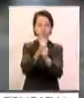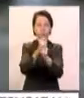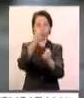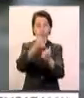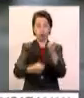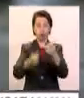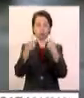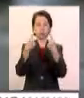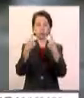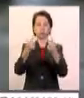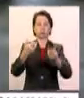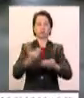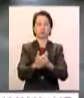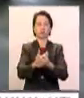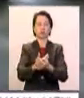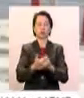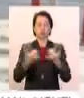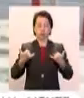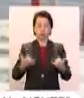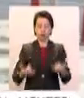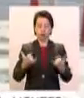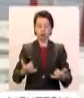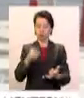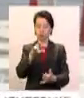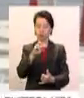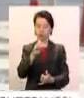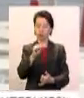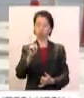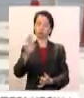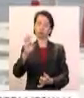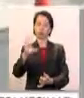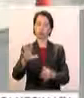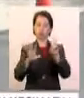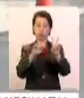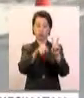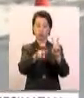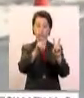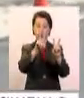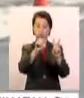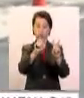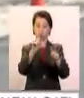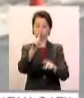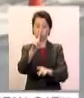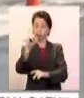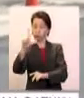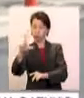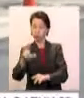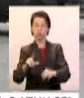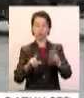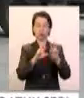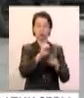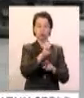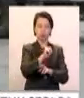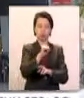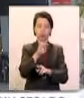harga runcit baharu. Buat masa ini RON 95 berharga RM2.20 seliter, RON